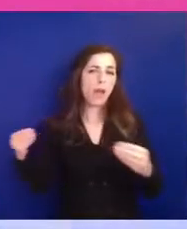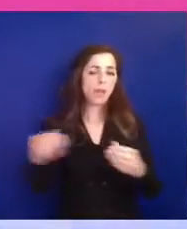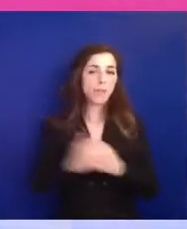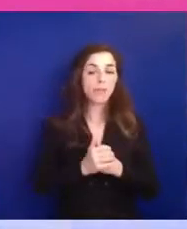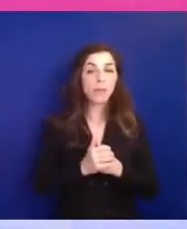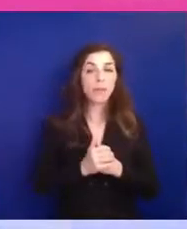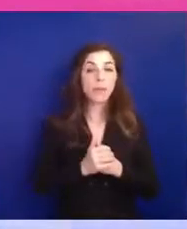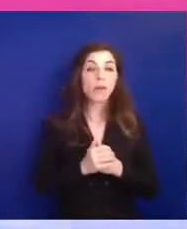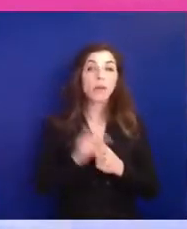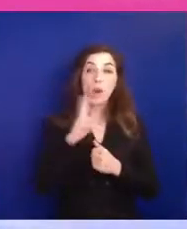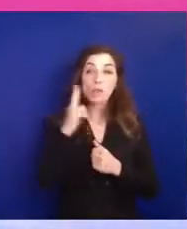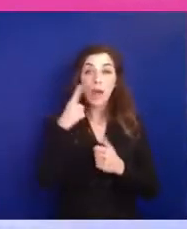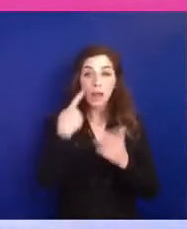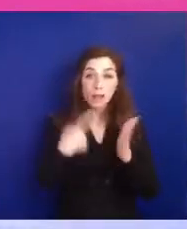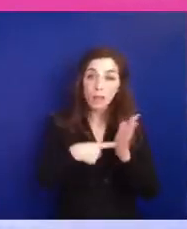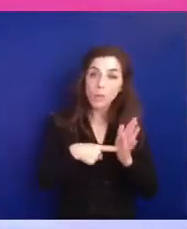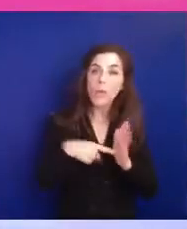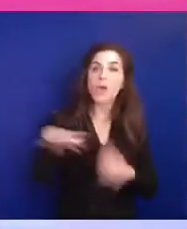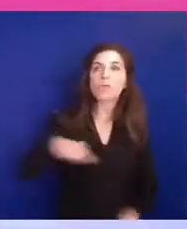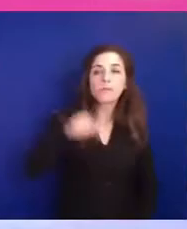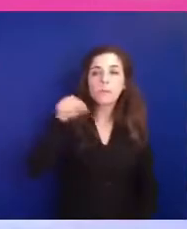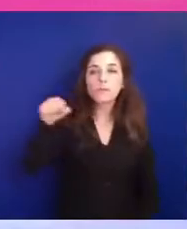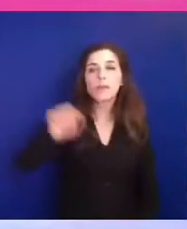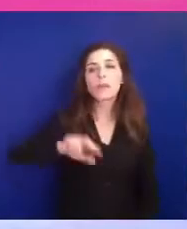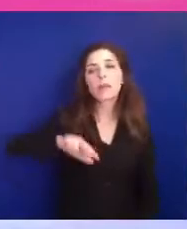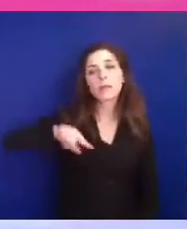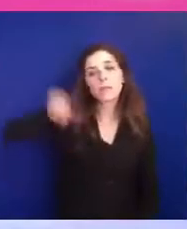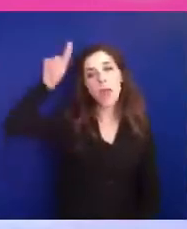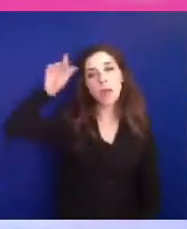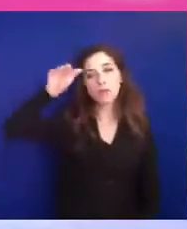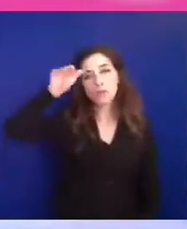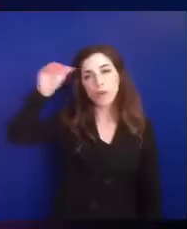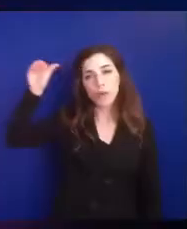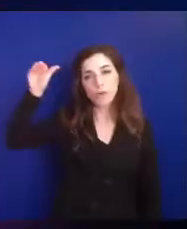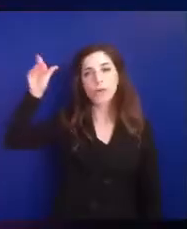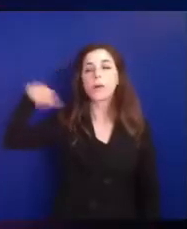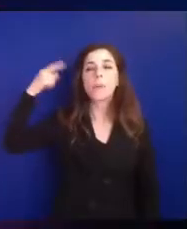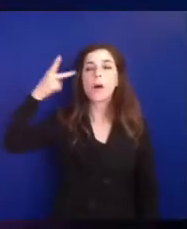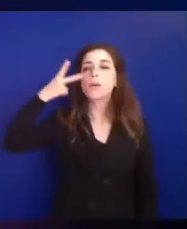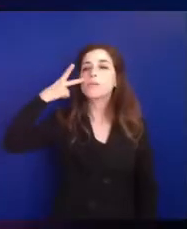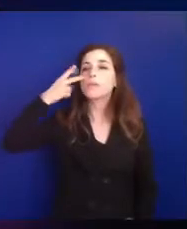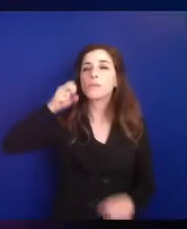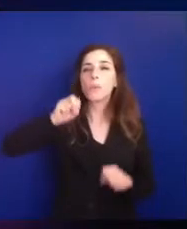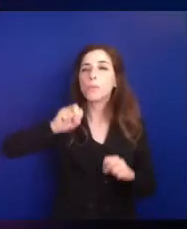sopra e da quel momento non ho più vista